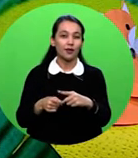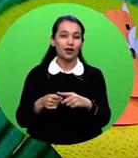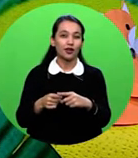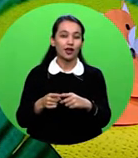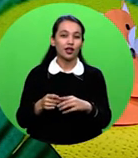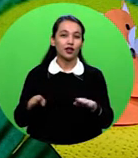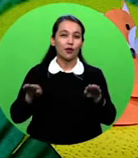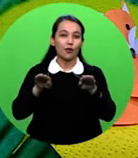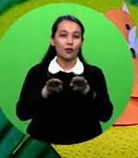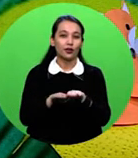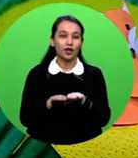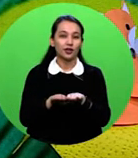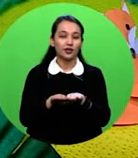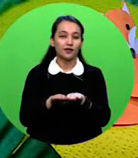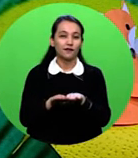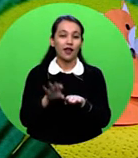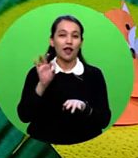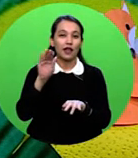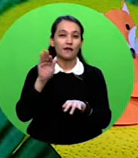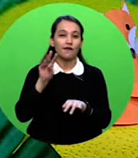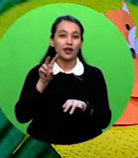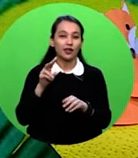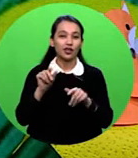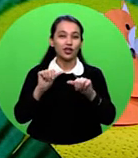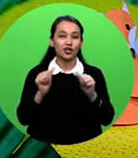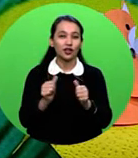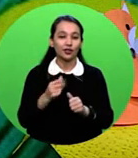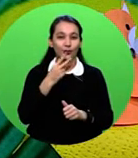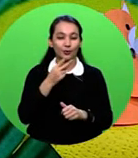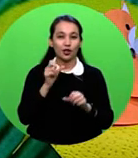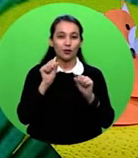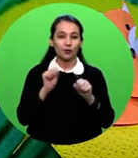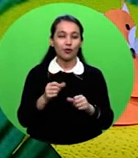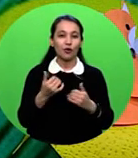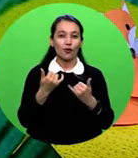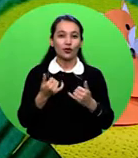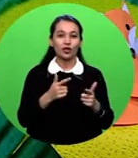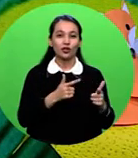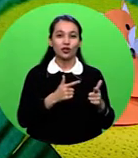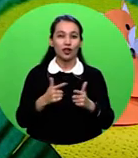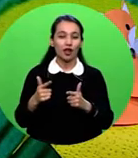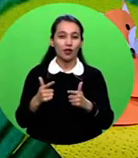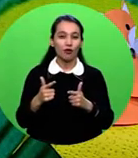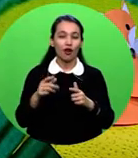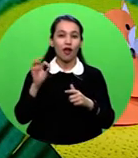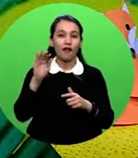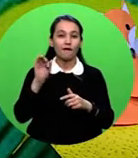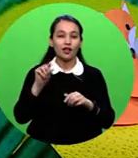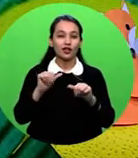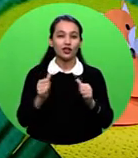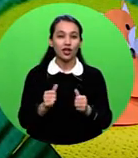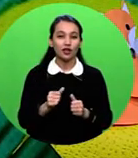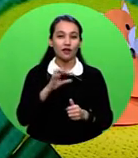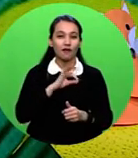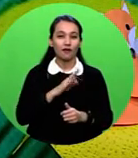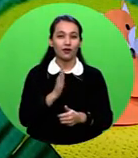shaklini qo'shasiz. Bunda avval shakli hosil bo'ladi. Men hozir tayyor shablondan foydalanaman.